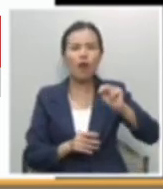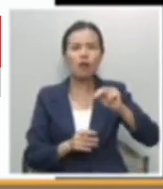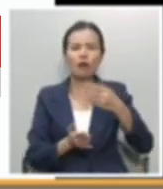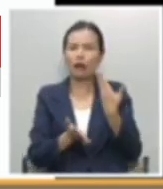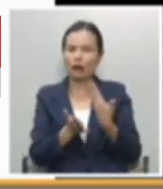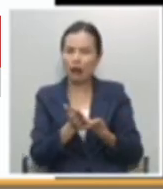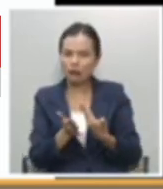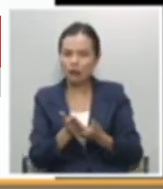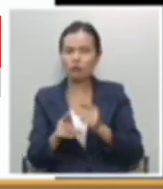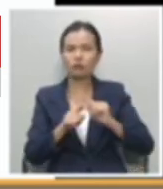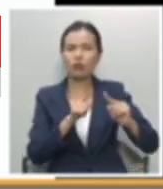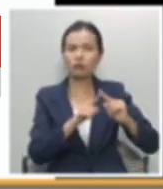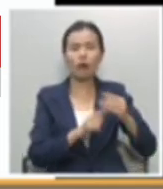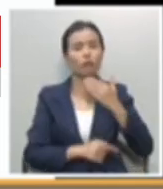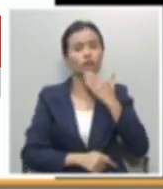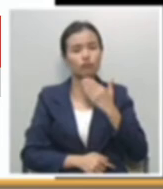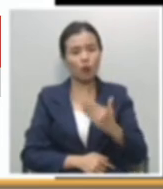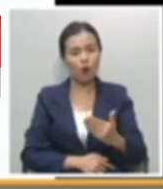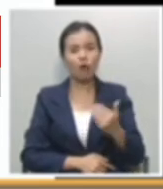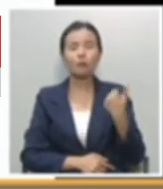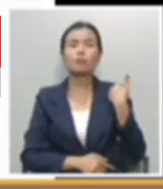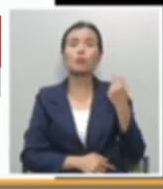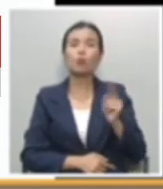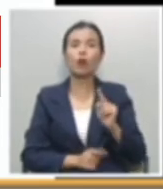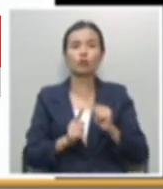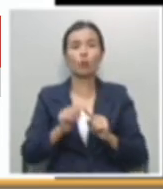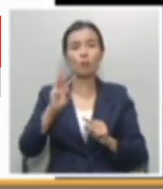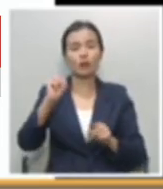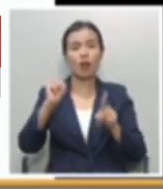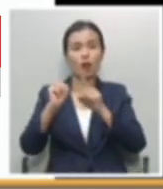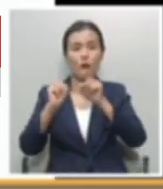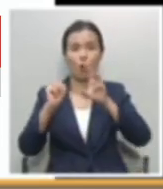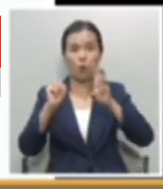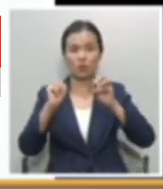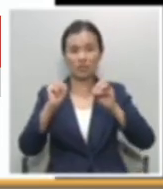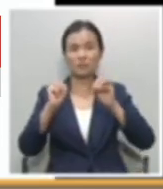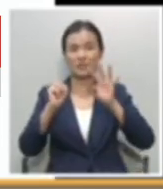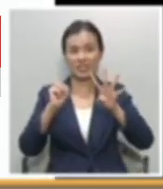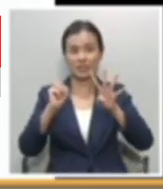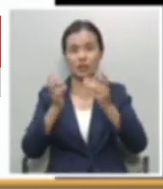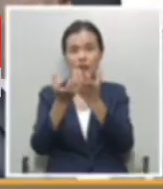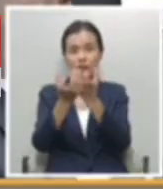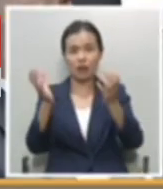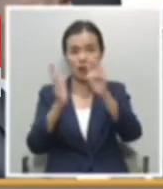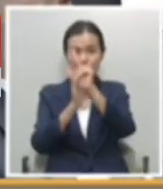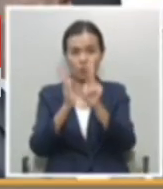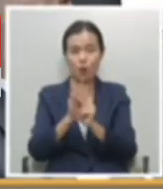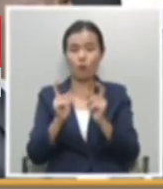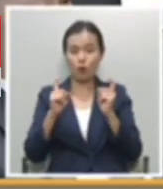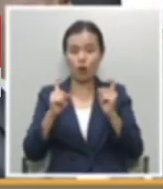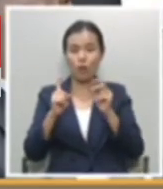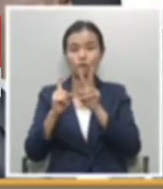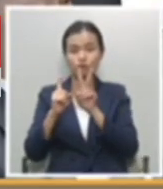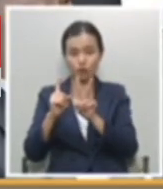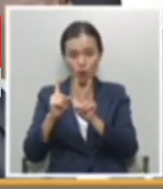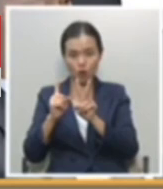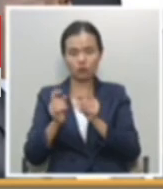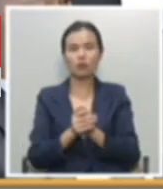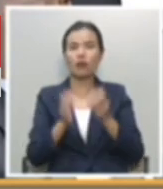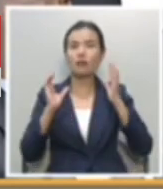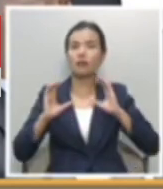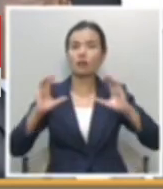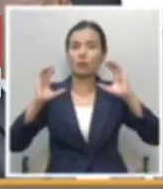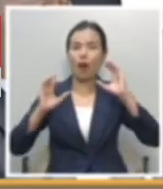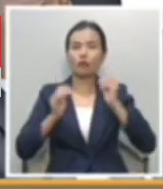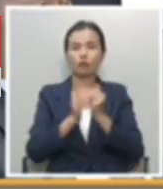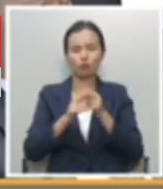าแล้วในคำในมาตรา164นะครับของรัฐธรรมนูญครับวงเล็บ2บอกว่ารัฐต้องรักษา